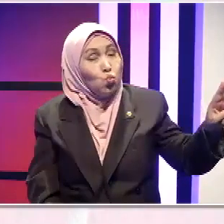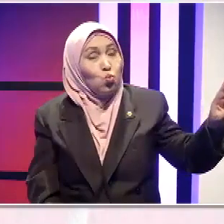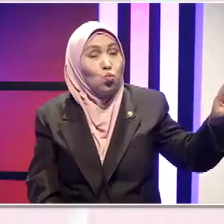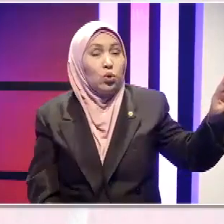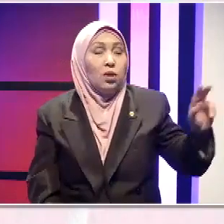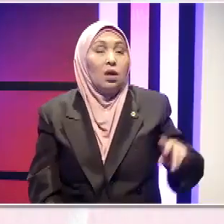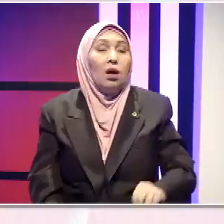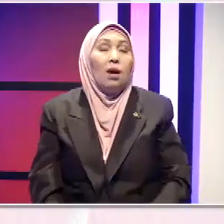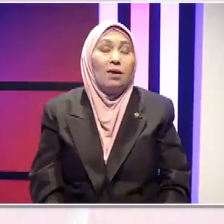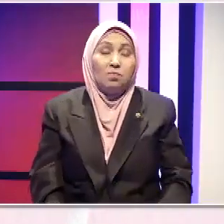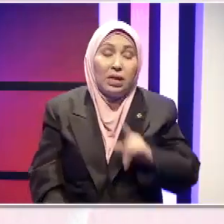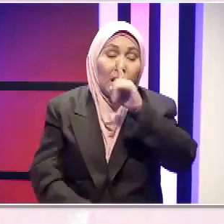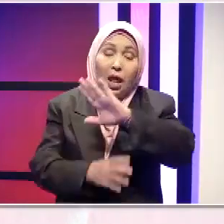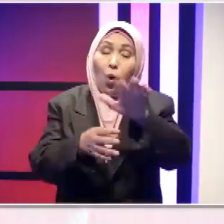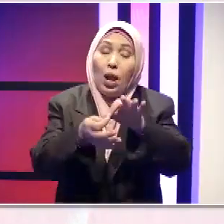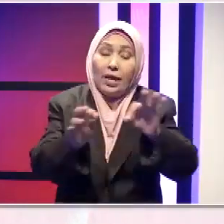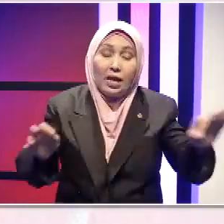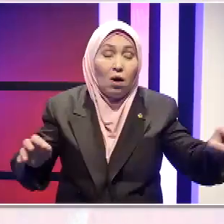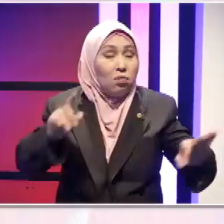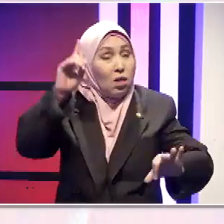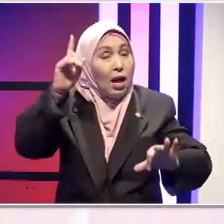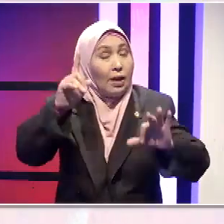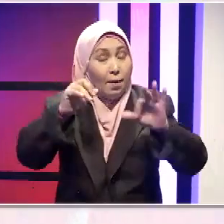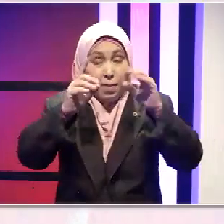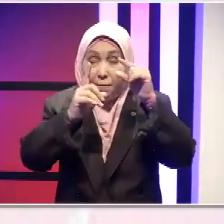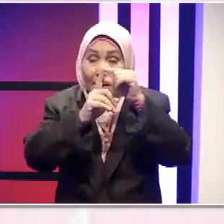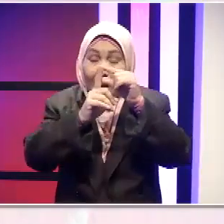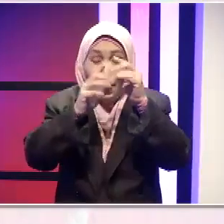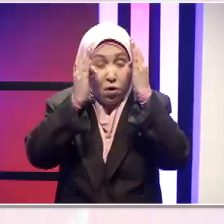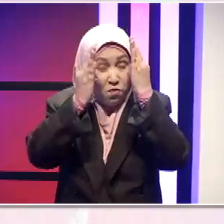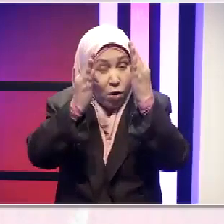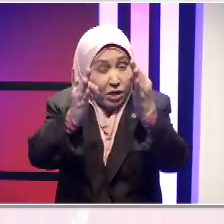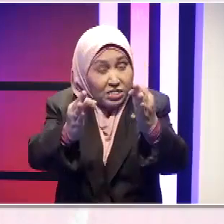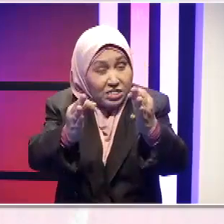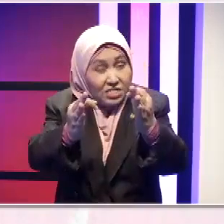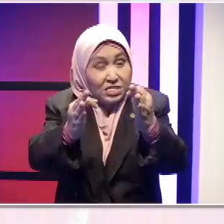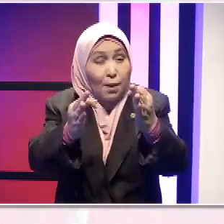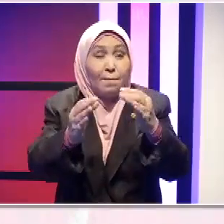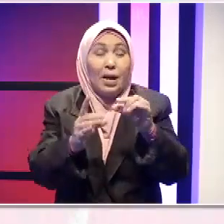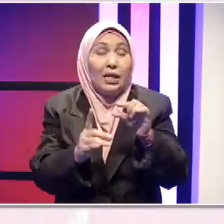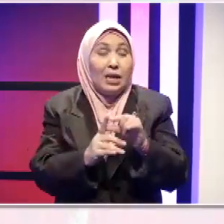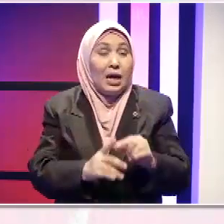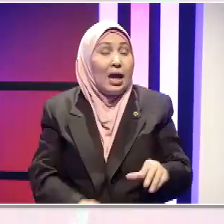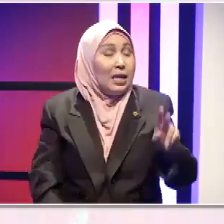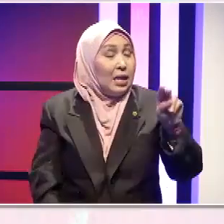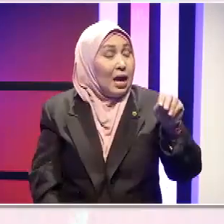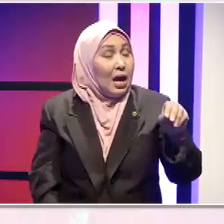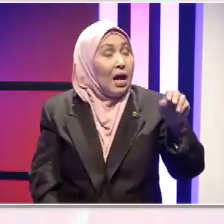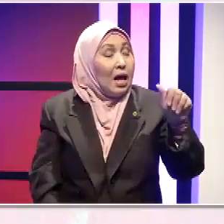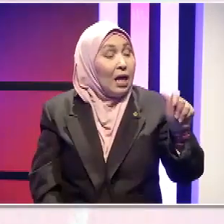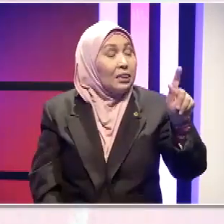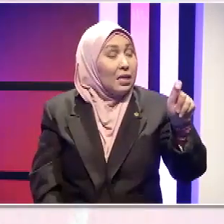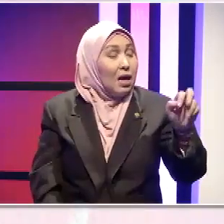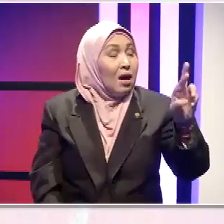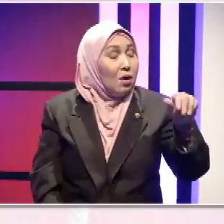menuju sodakowlohuladzim K5 fokus kita itulah pada kelima nah taala Kenapa